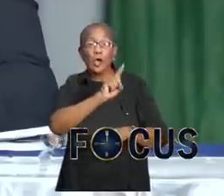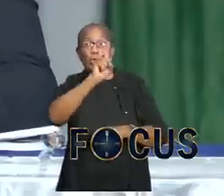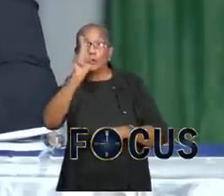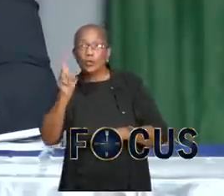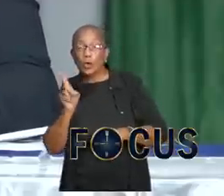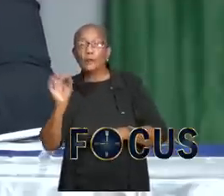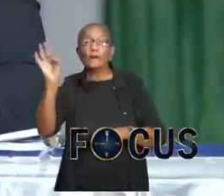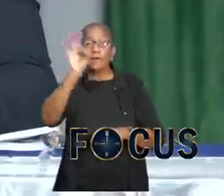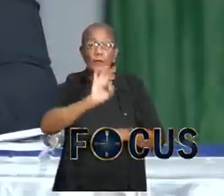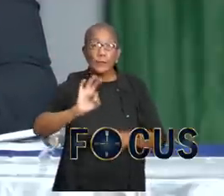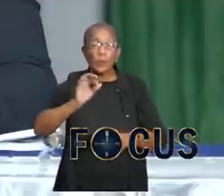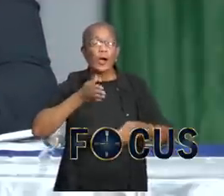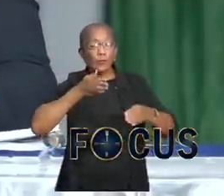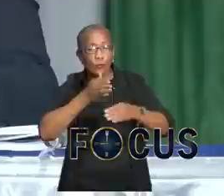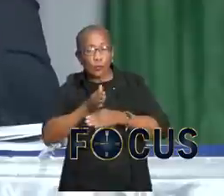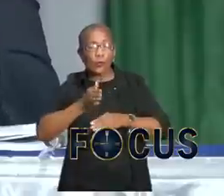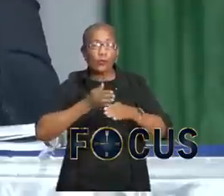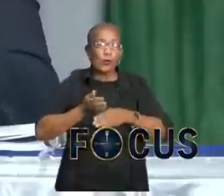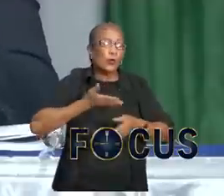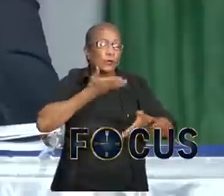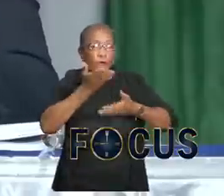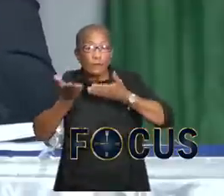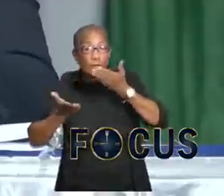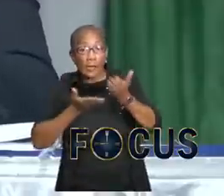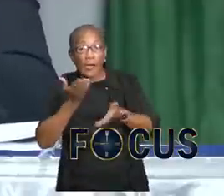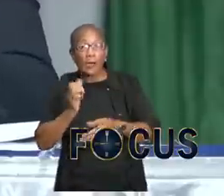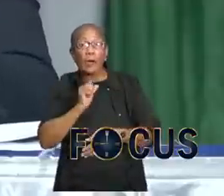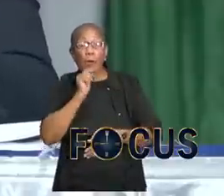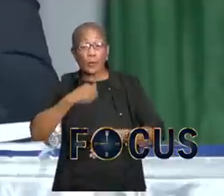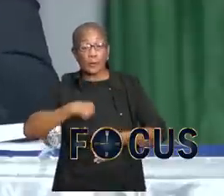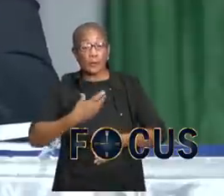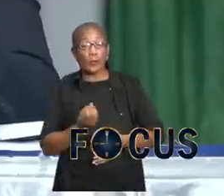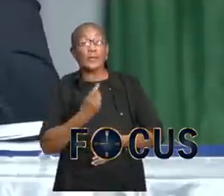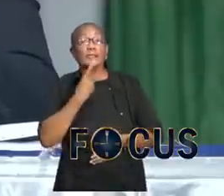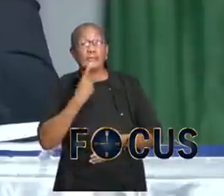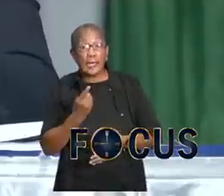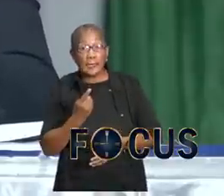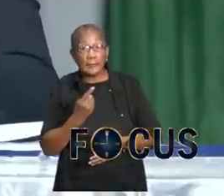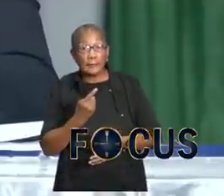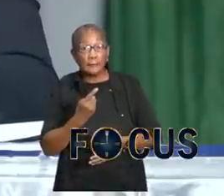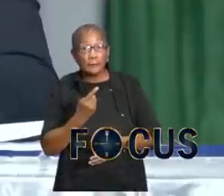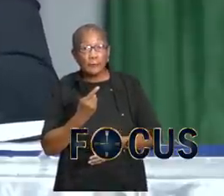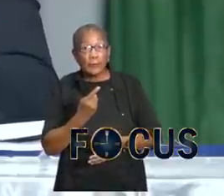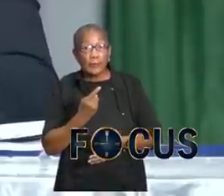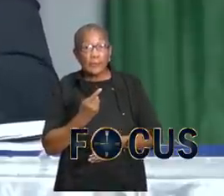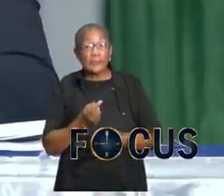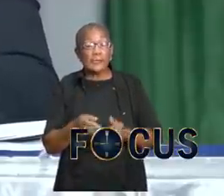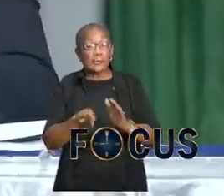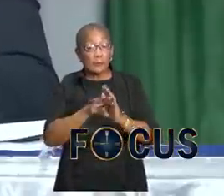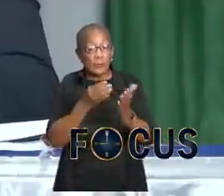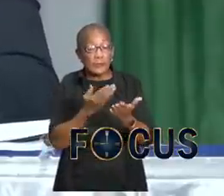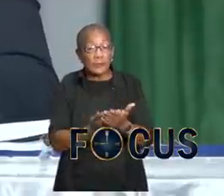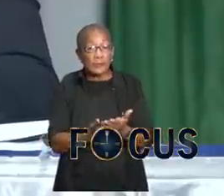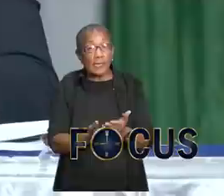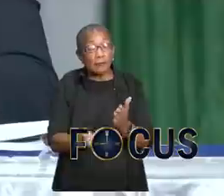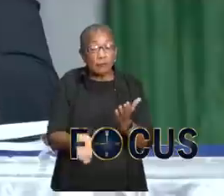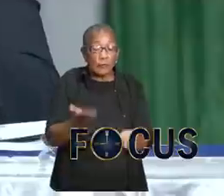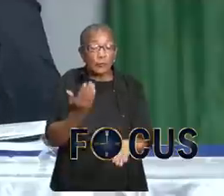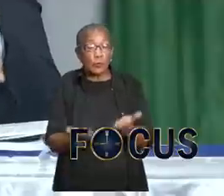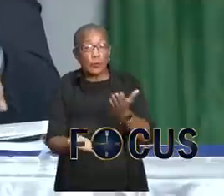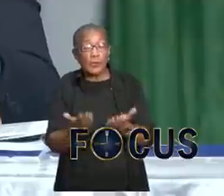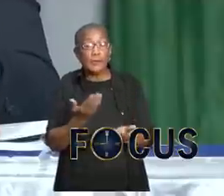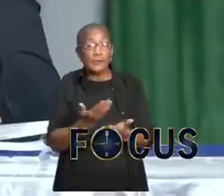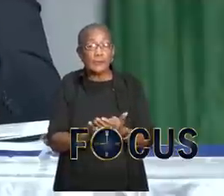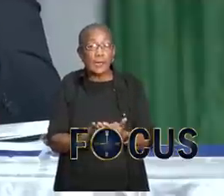nog hun aanvragen deden. Wat ik wil meegeven is dat het bestand een fluctuerend bestand is, gezien dat wij 1.